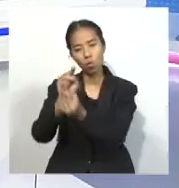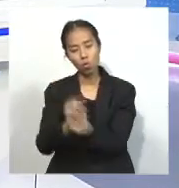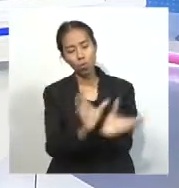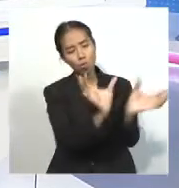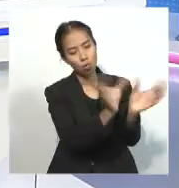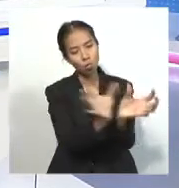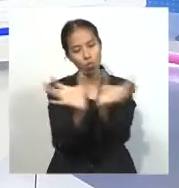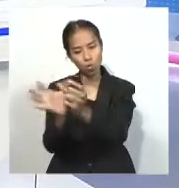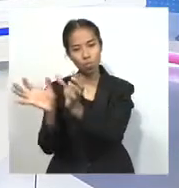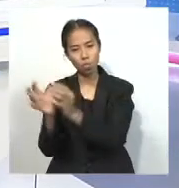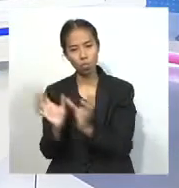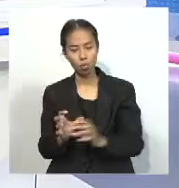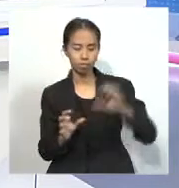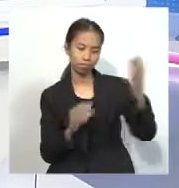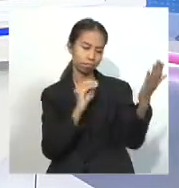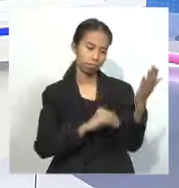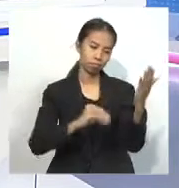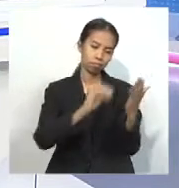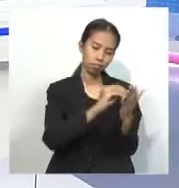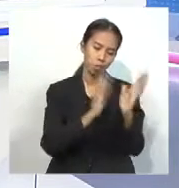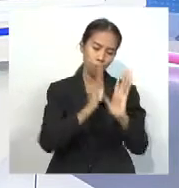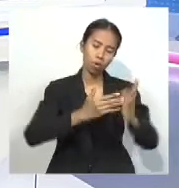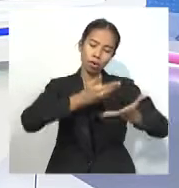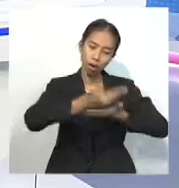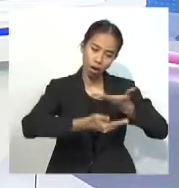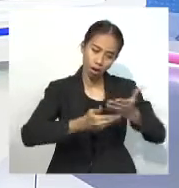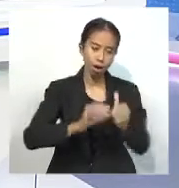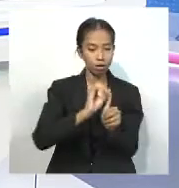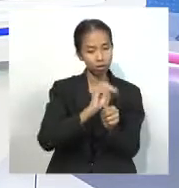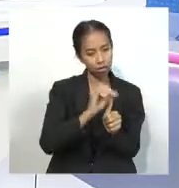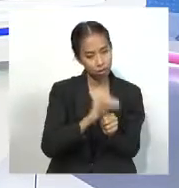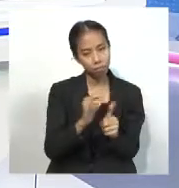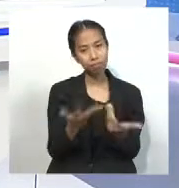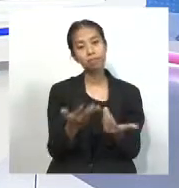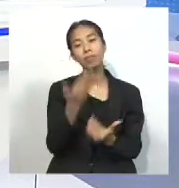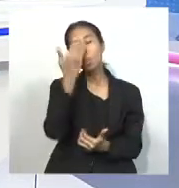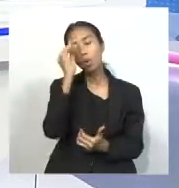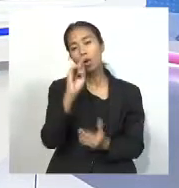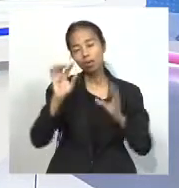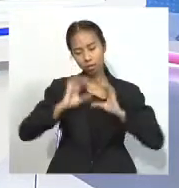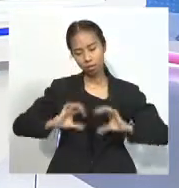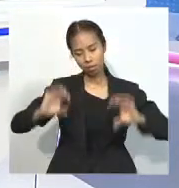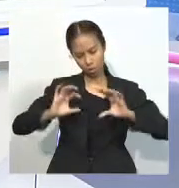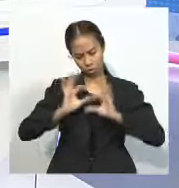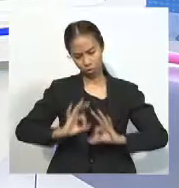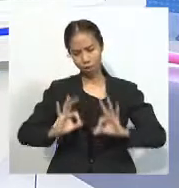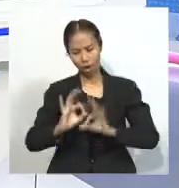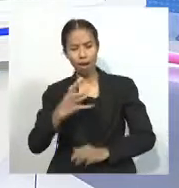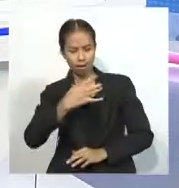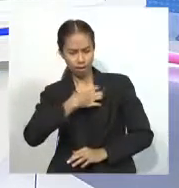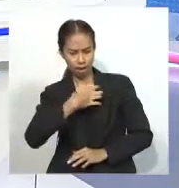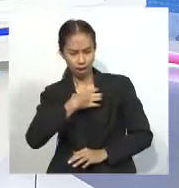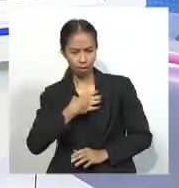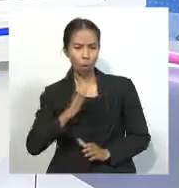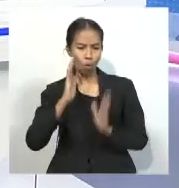ะคนที่อยู่ในแต่ละพื้นที่พ่อค้าแม่ค้าต่างๆให้คำแนะนำเพราะหนึ่งสิ่งที่รัฐบาลเน้นย้ำก็คืออยากให้คนทุกระดับ